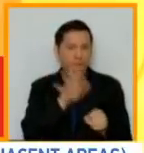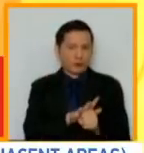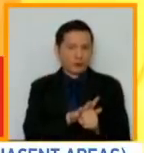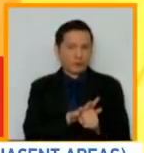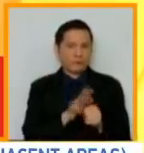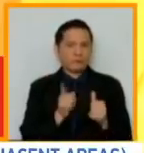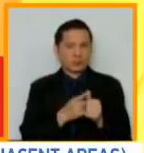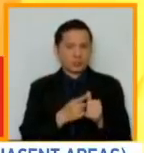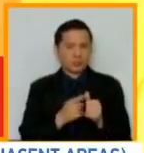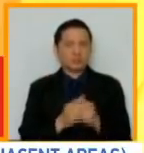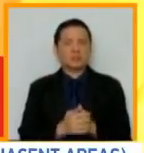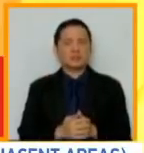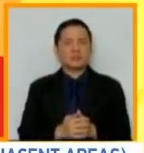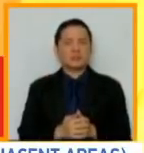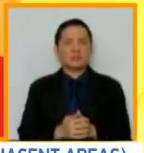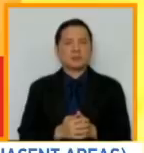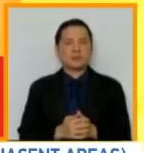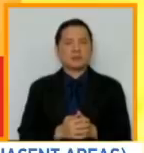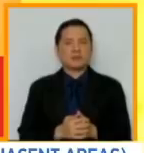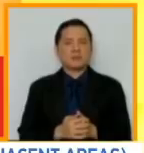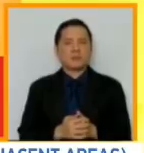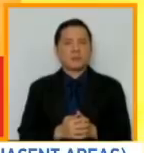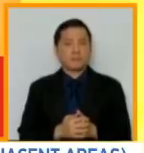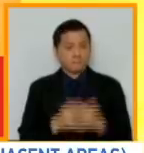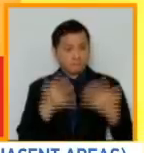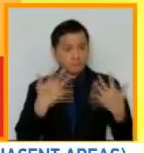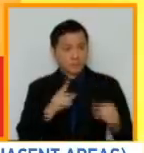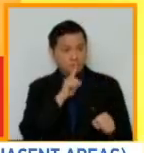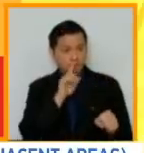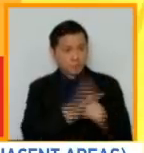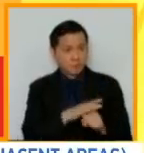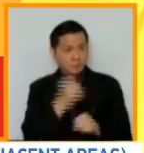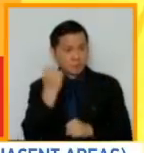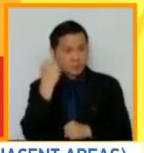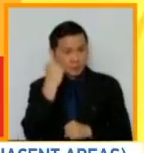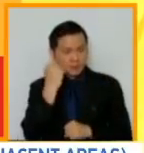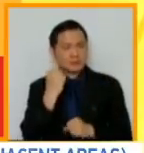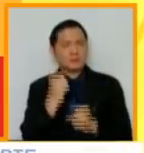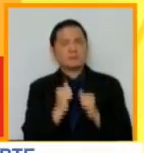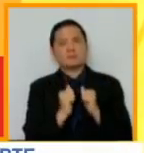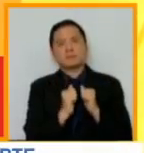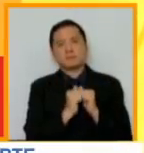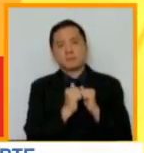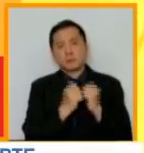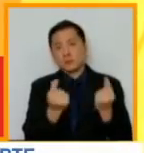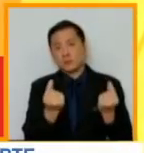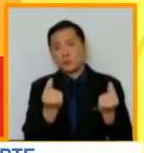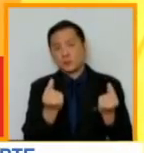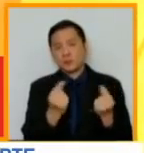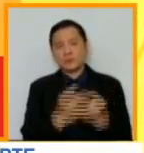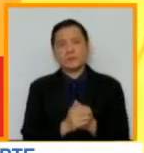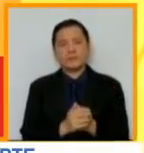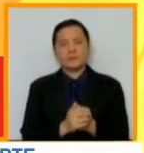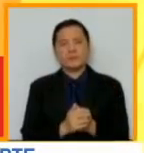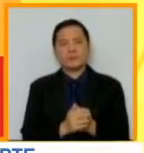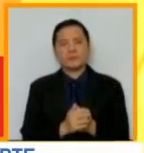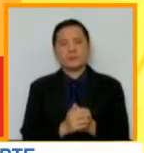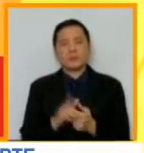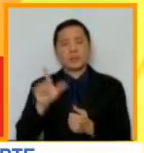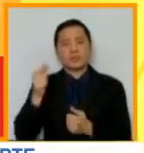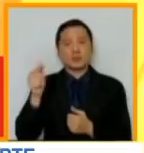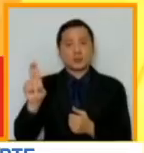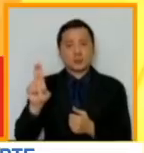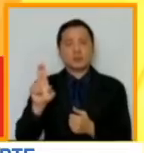man na ito po ay naging positibo, hindi ho kakansilahin, kundi ang request lamang po ng LGU Zambales at DepEd